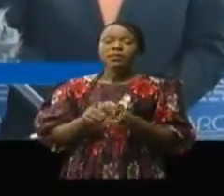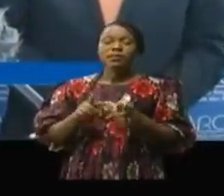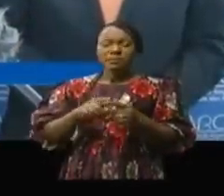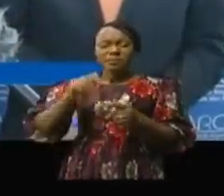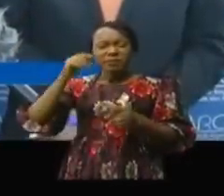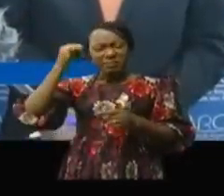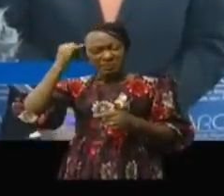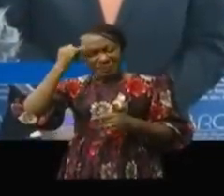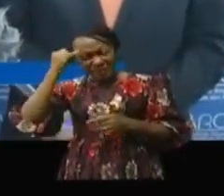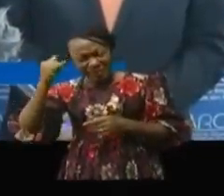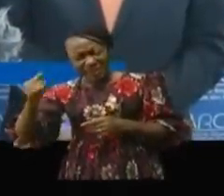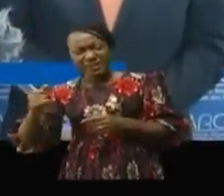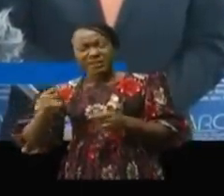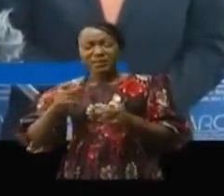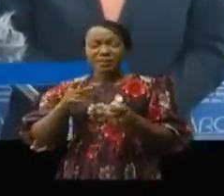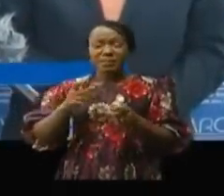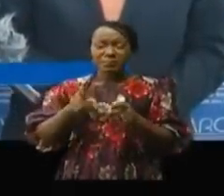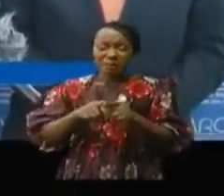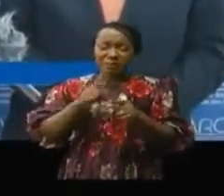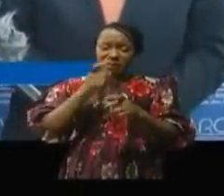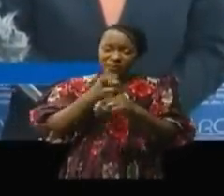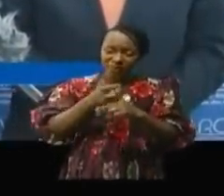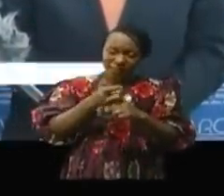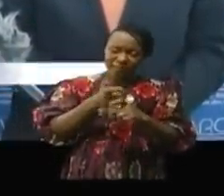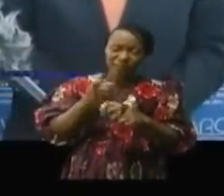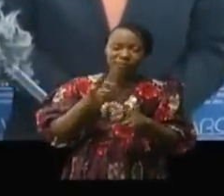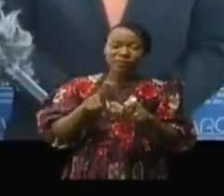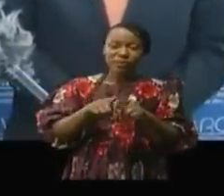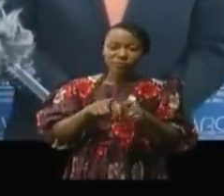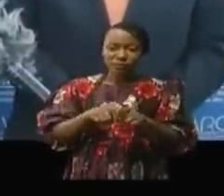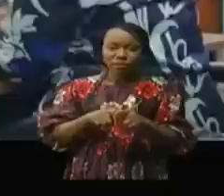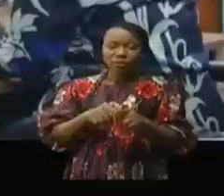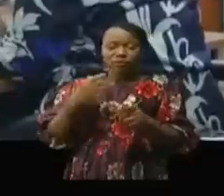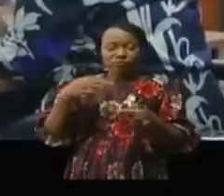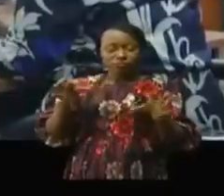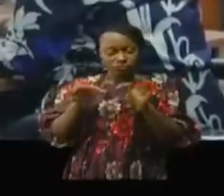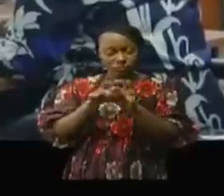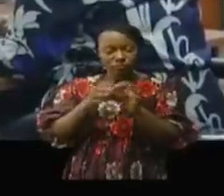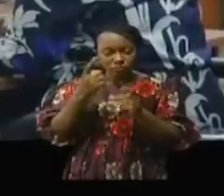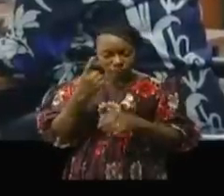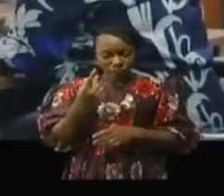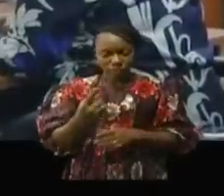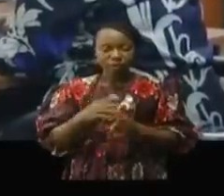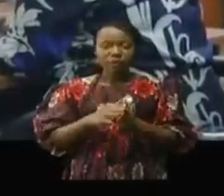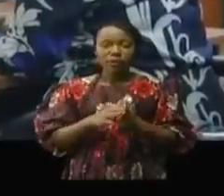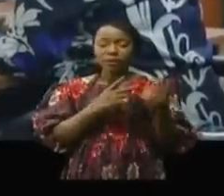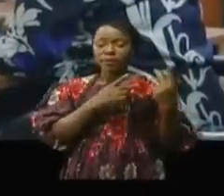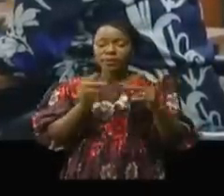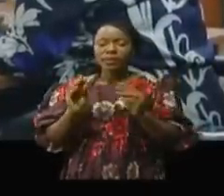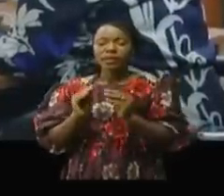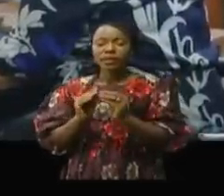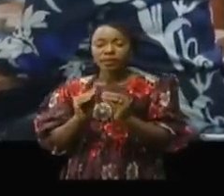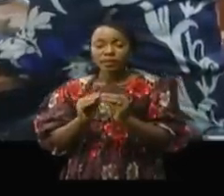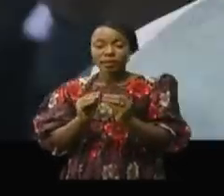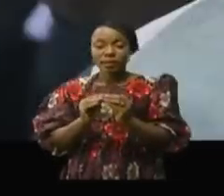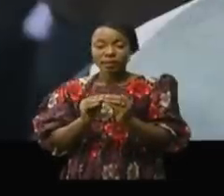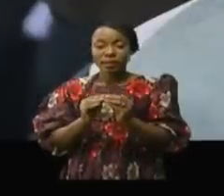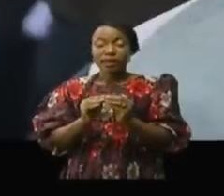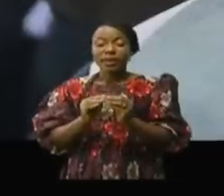préoccupations, les mêmes ambitions, les objectifs qui sont les mêmes. Donc on est parfaitement en accord. Au cours de cette rencontre, la directrice générale adjointe